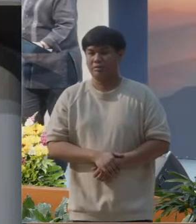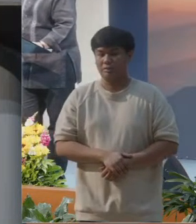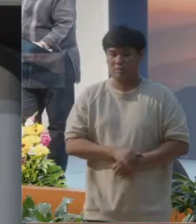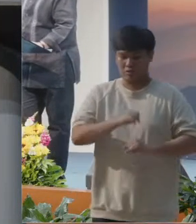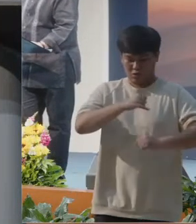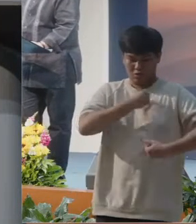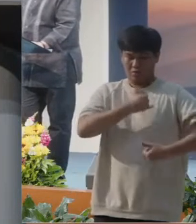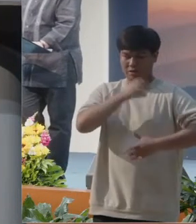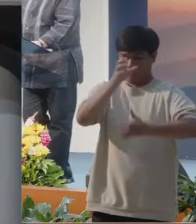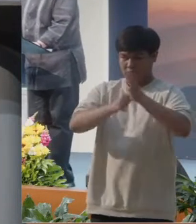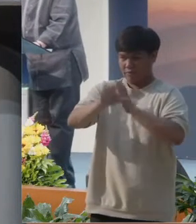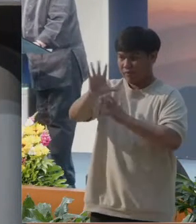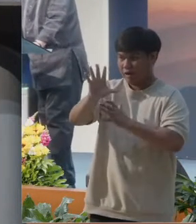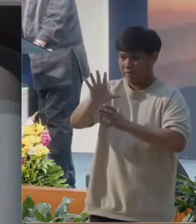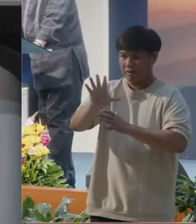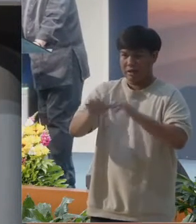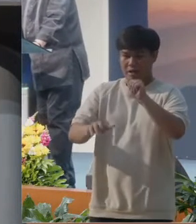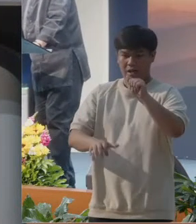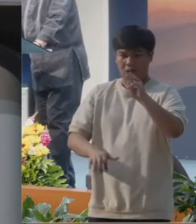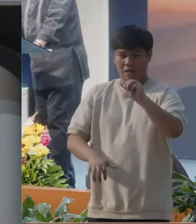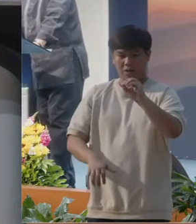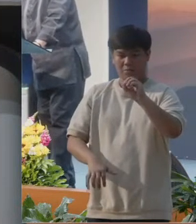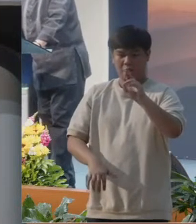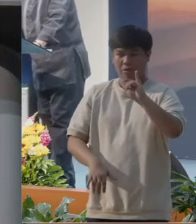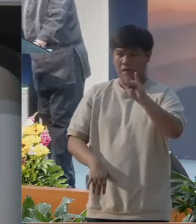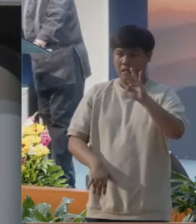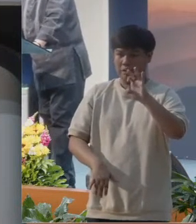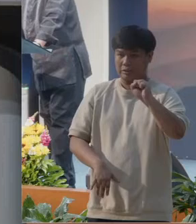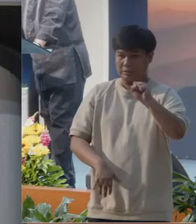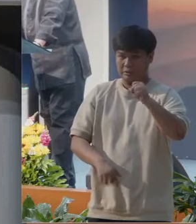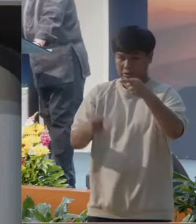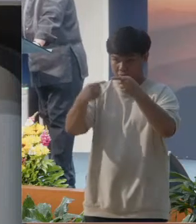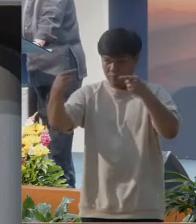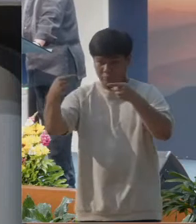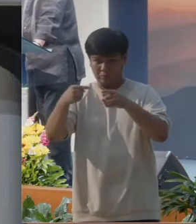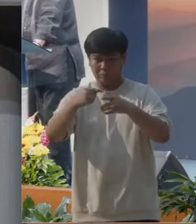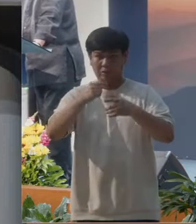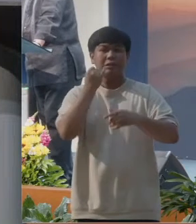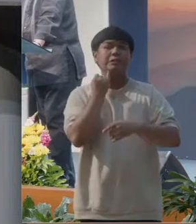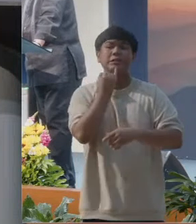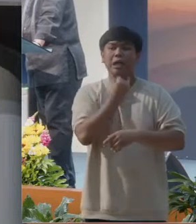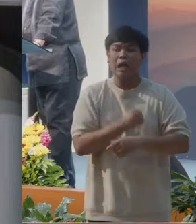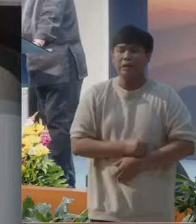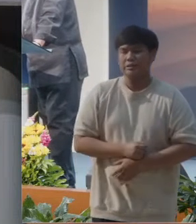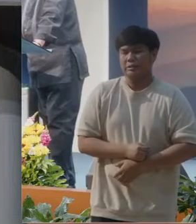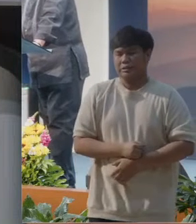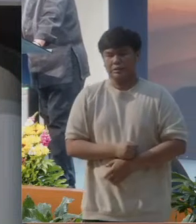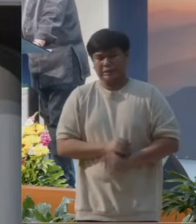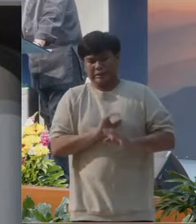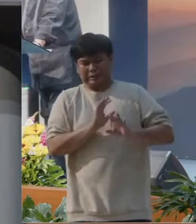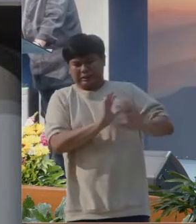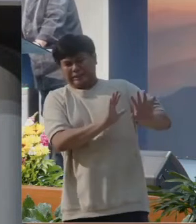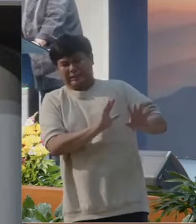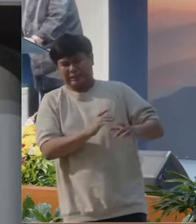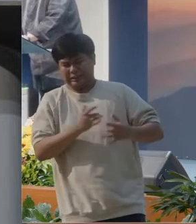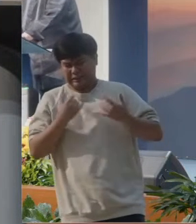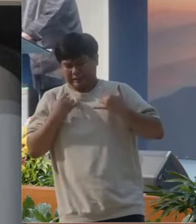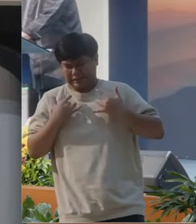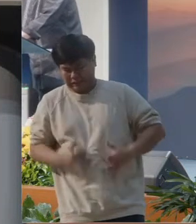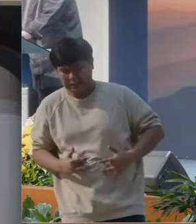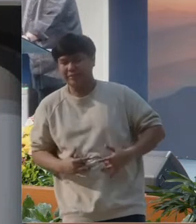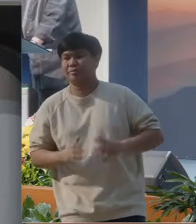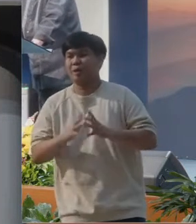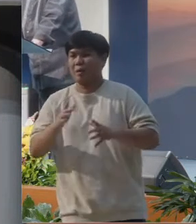Joshua chapter 5 verse 1, ang Amorites melted, natunaw din sila at nawala ang kanilang espiritu. Joshua chapter